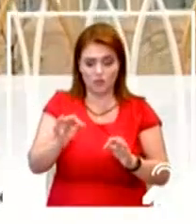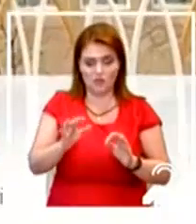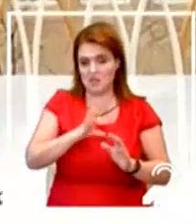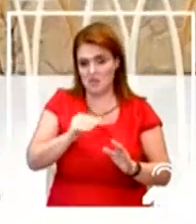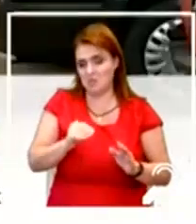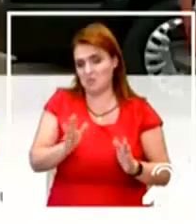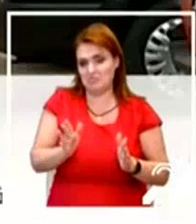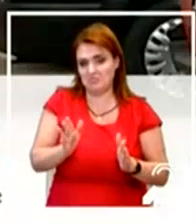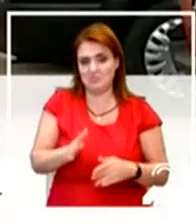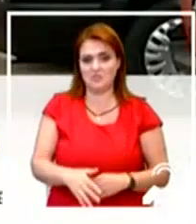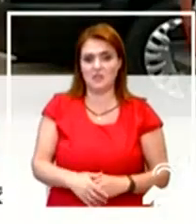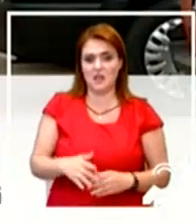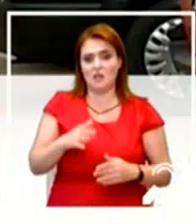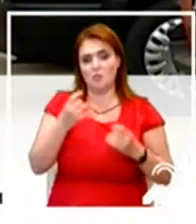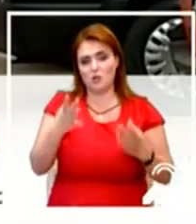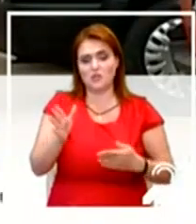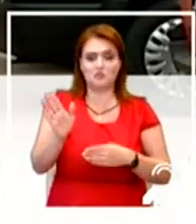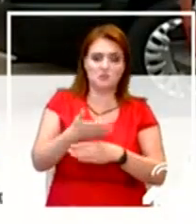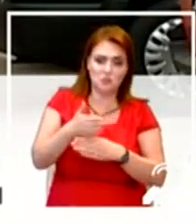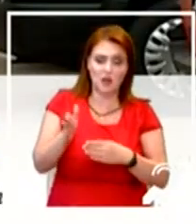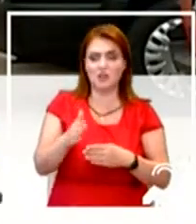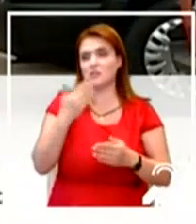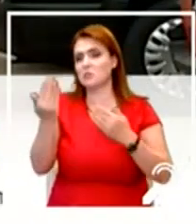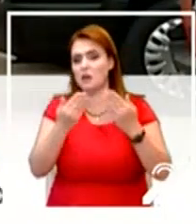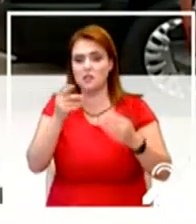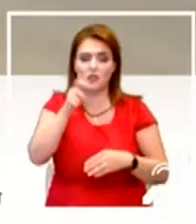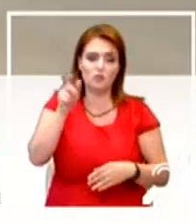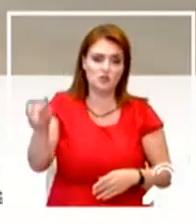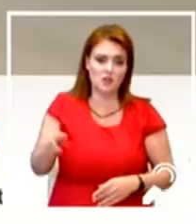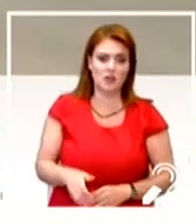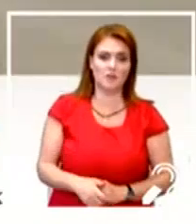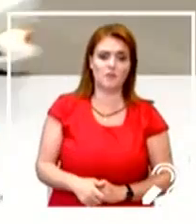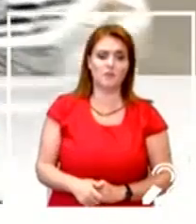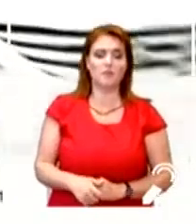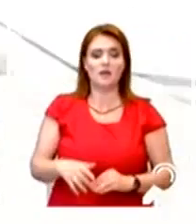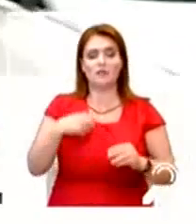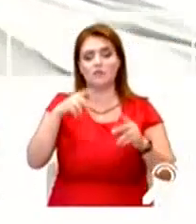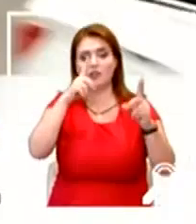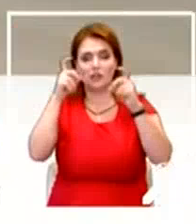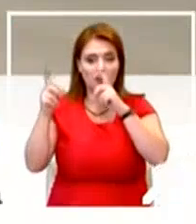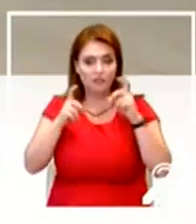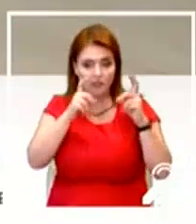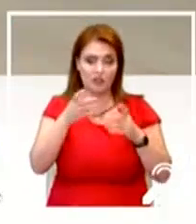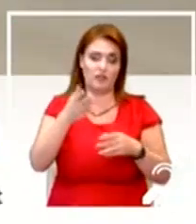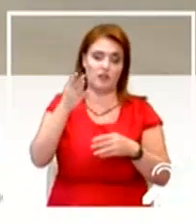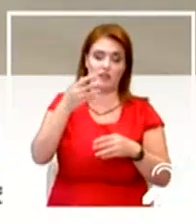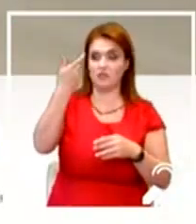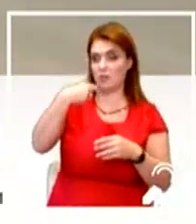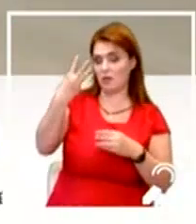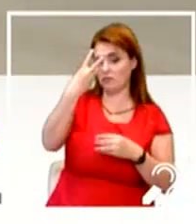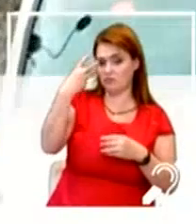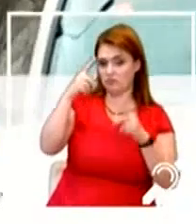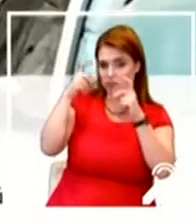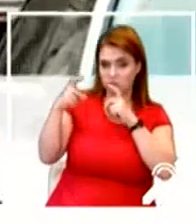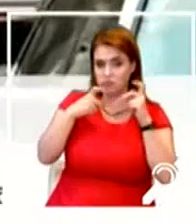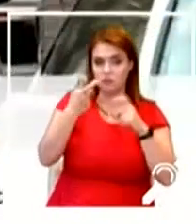ne-am privat, am mai întrebat de unul anumit și ceva. Cu telefonul, evident, ne-a făcut și selfie, erau și publicat și pe Facebook chiar